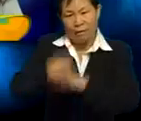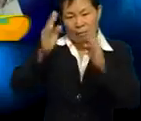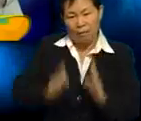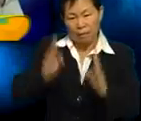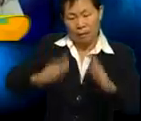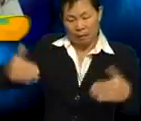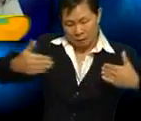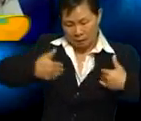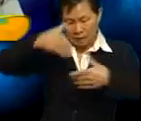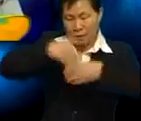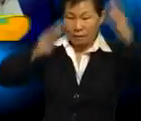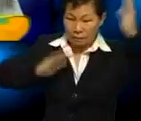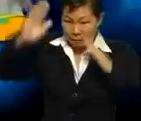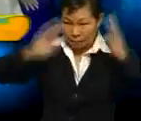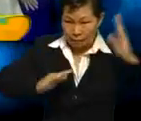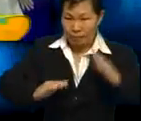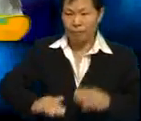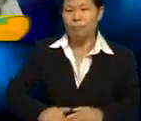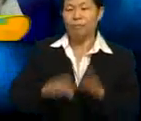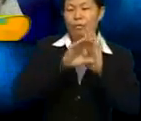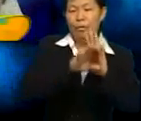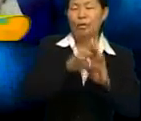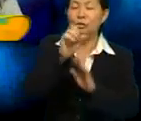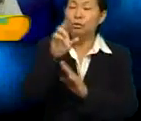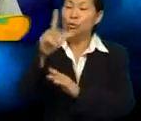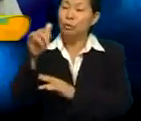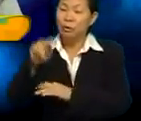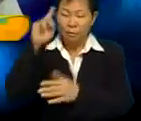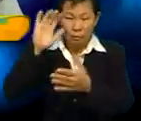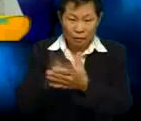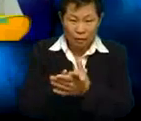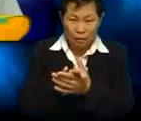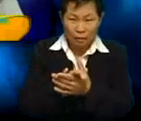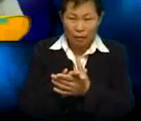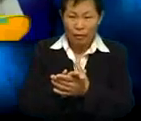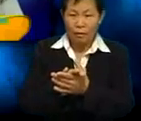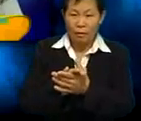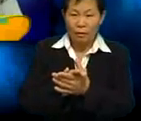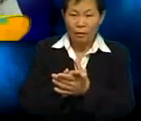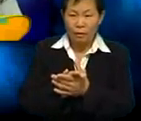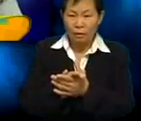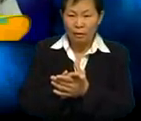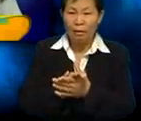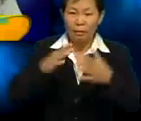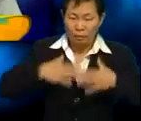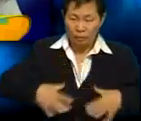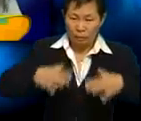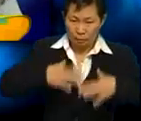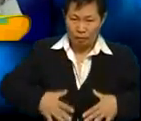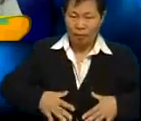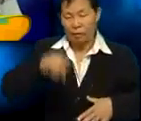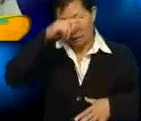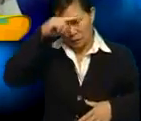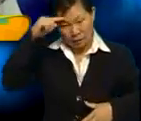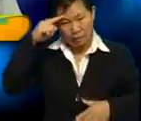yang terdapat di negara kita. Contohnya seperti Suilin, kepercayaan mereka seharusnya mereka memakai pakaian serba